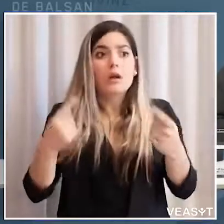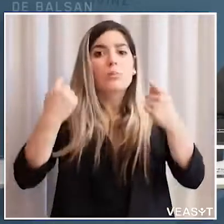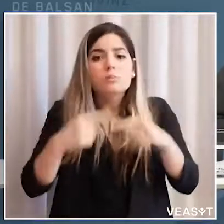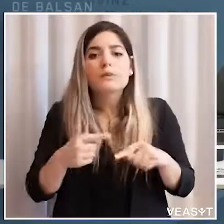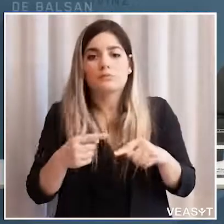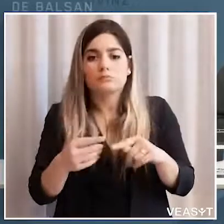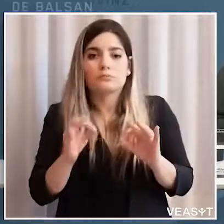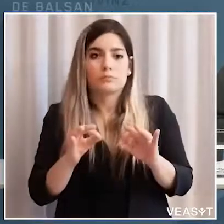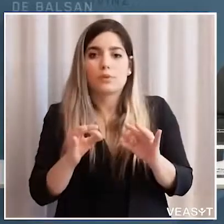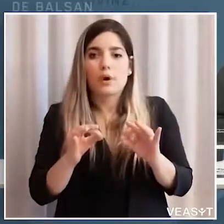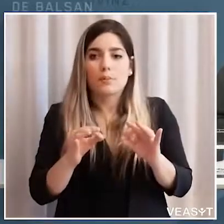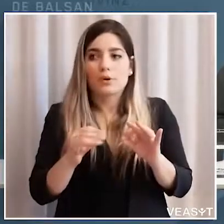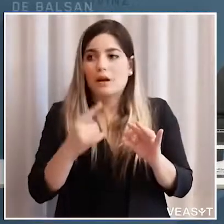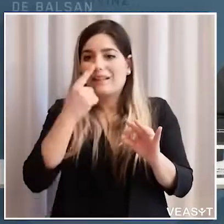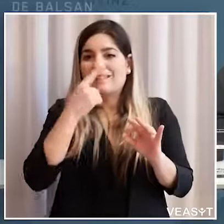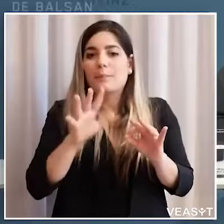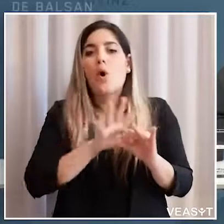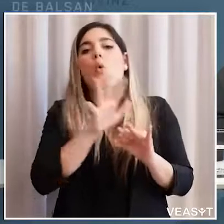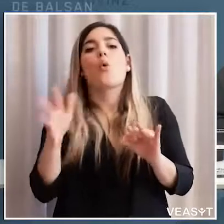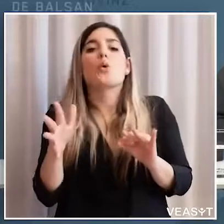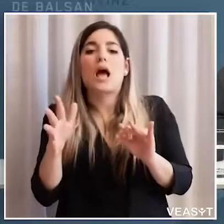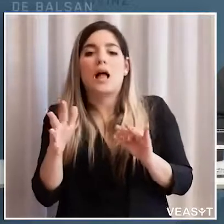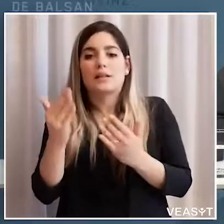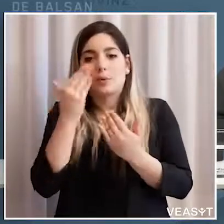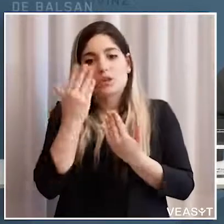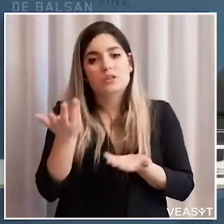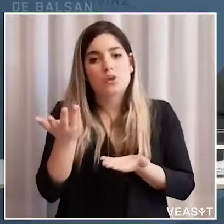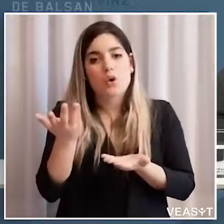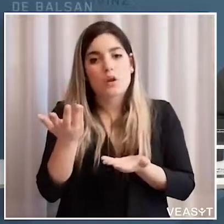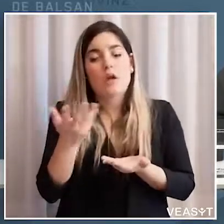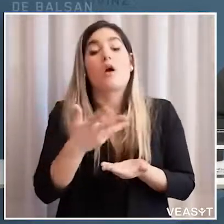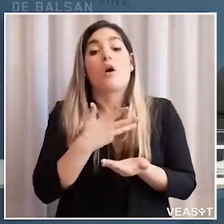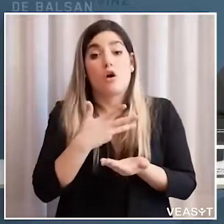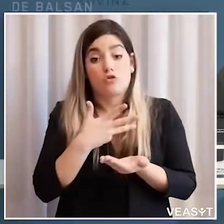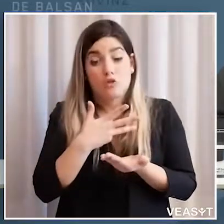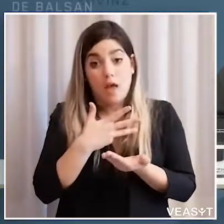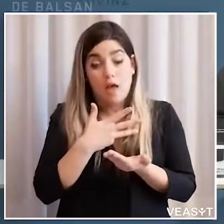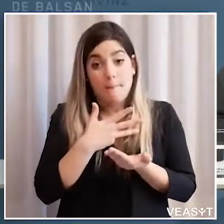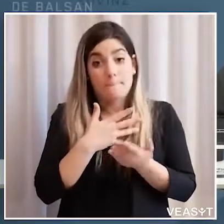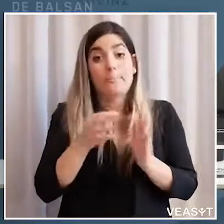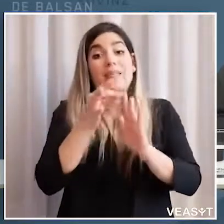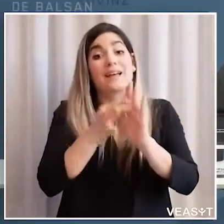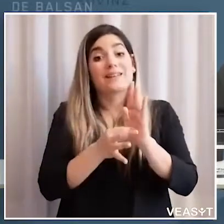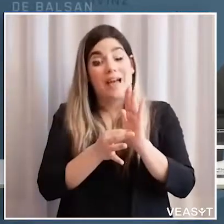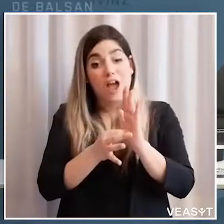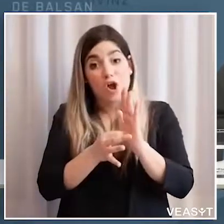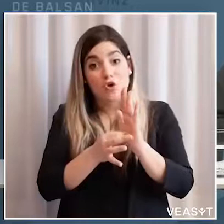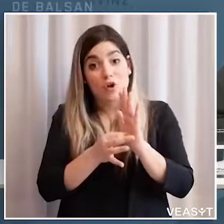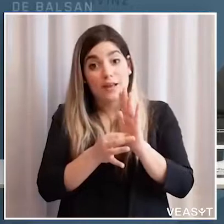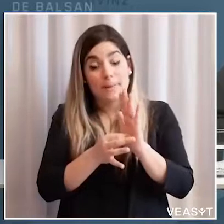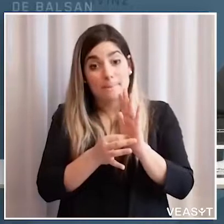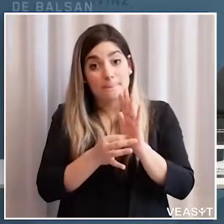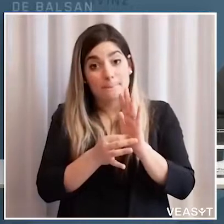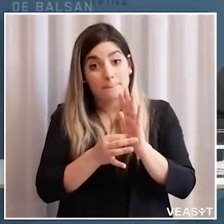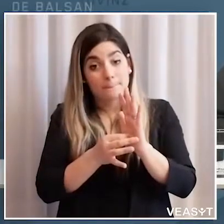professionali dove richiesto un altro tipo di professione e li vale la regola quelli preesistenti all la pandemia